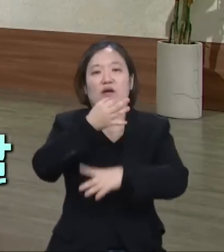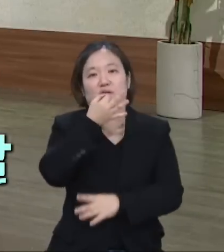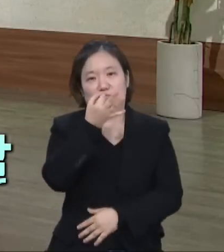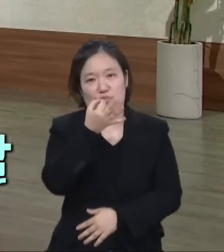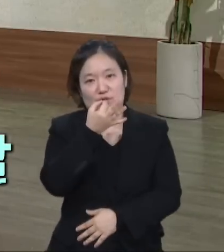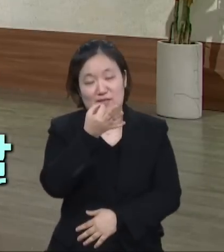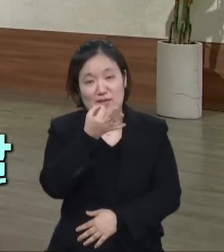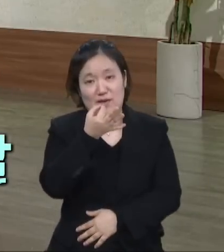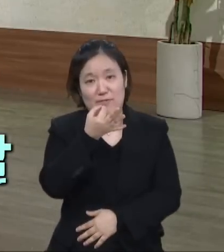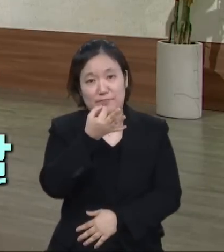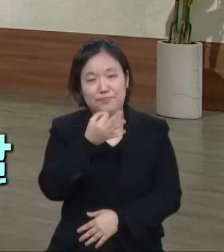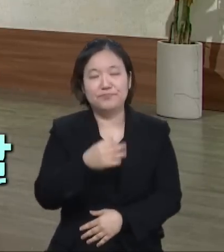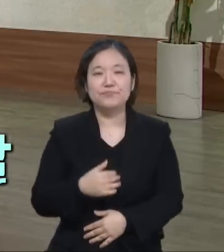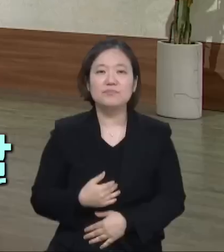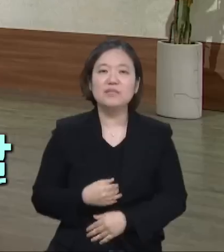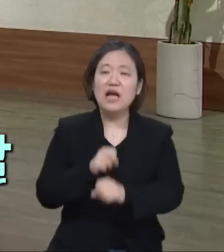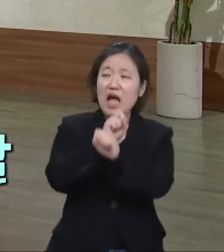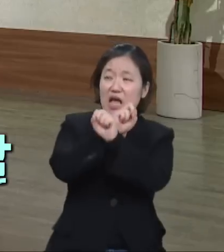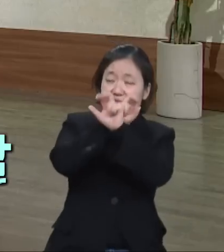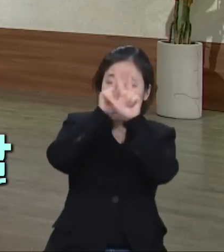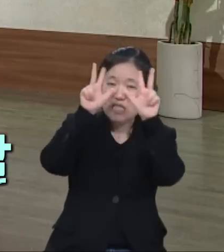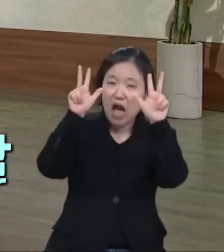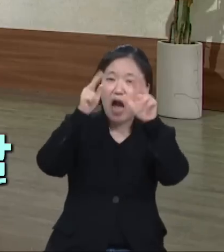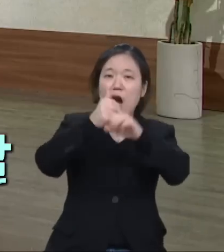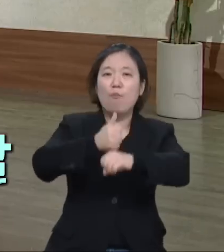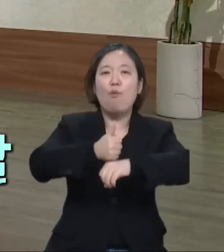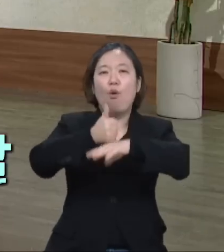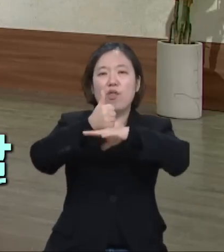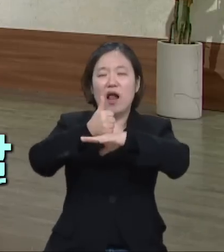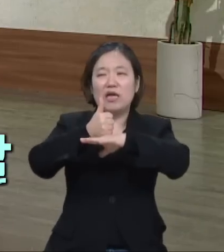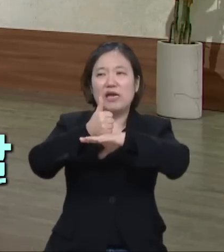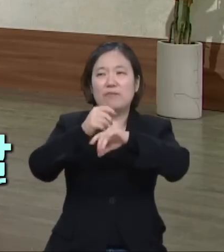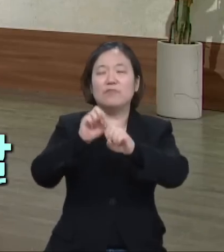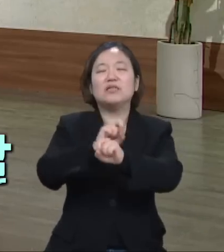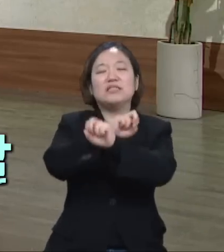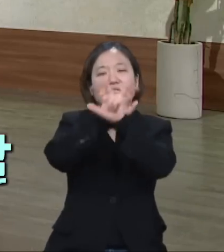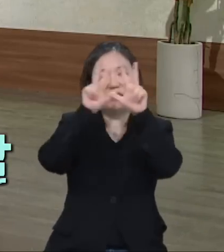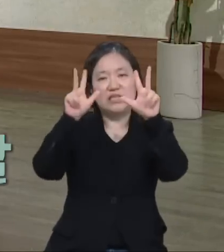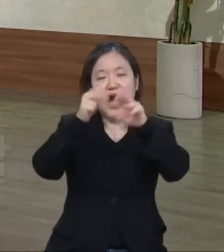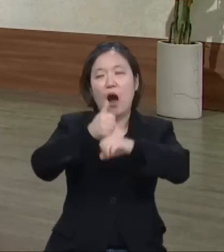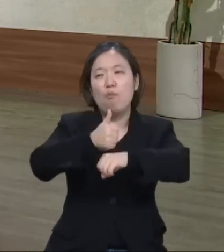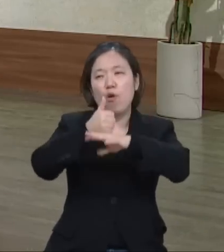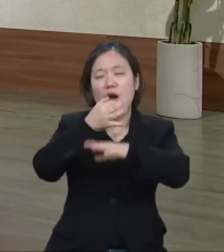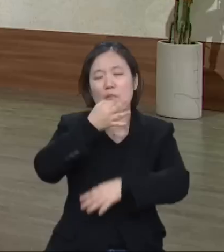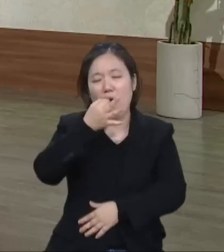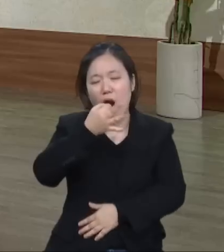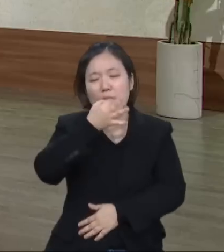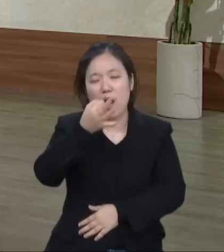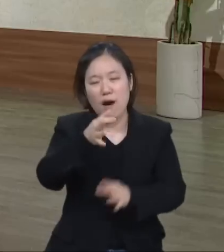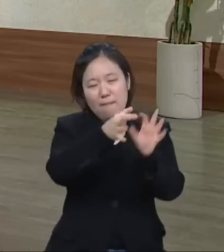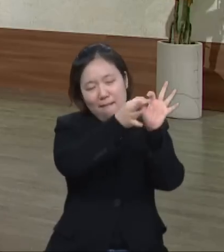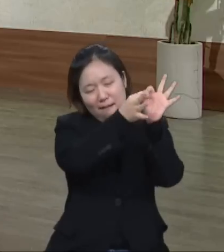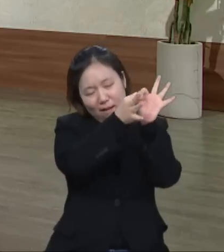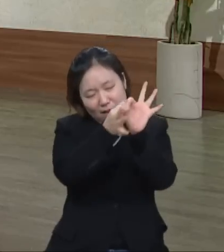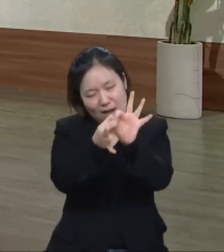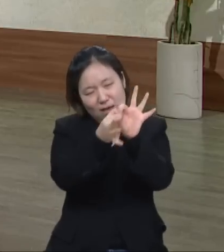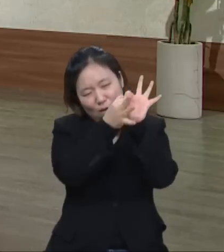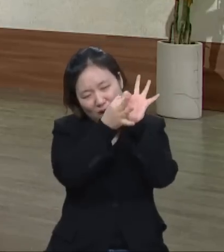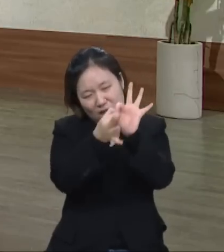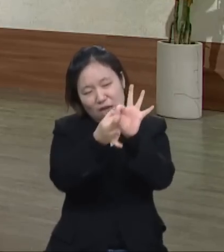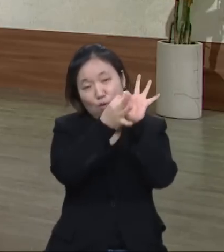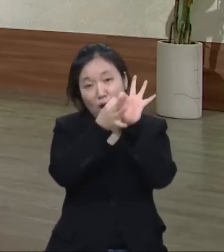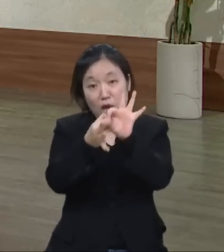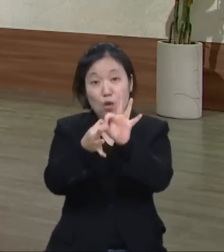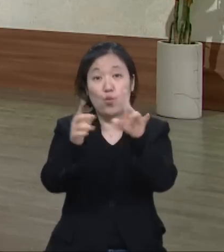지장보살 지장보살 지장보살 한결같이 지장보살 지장보살